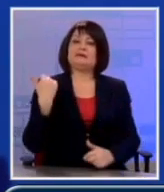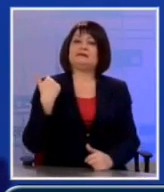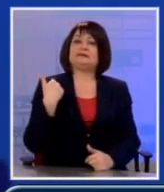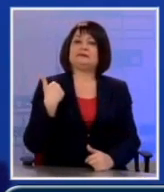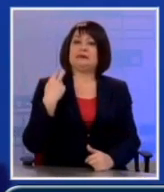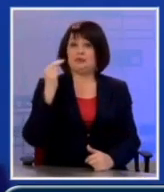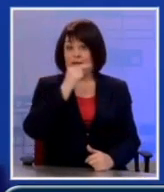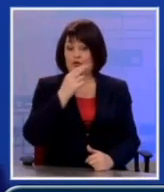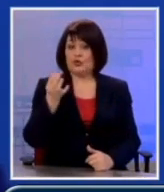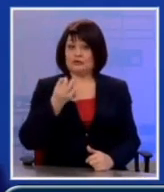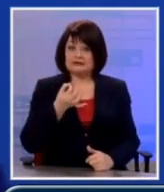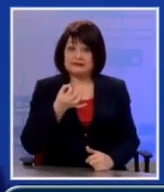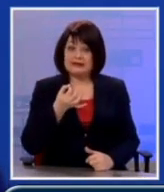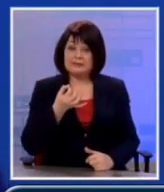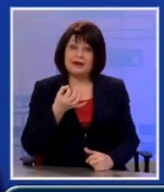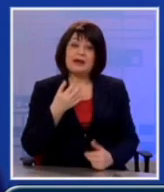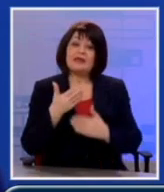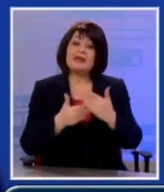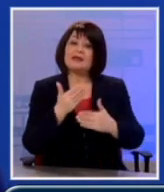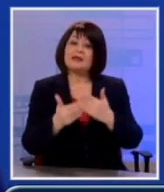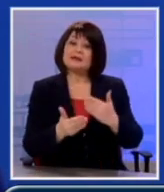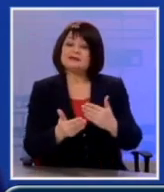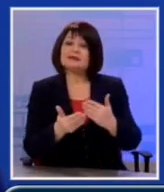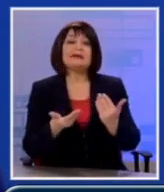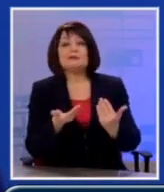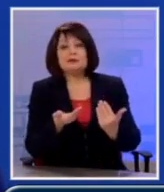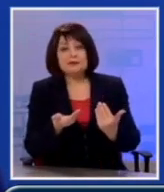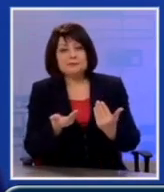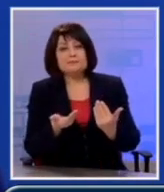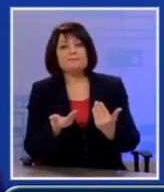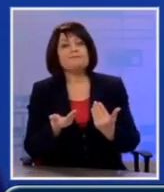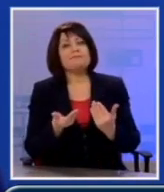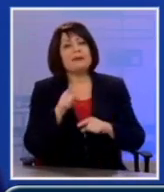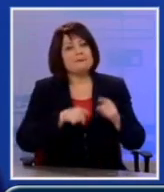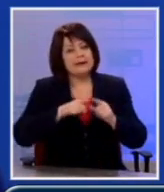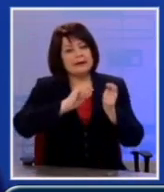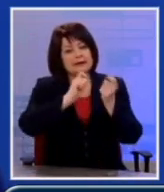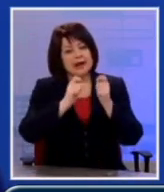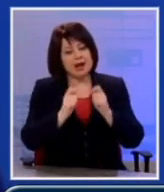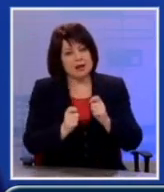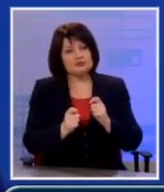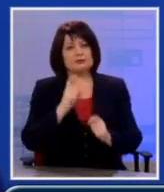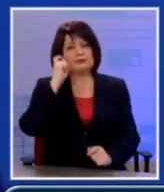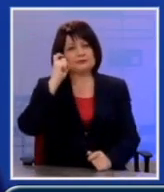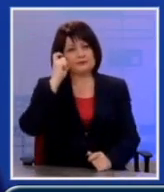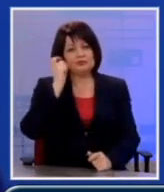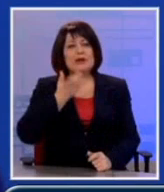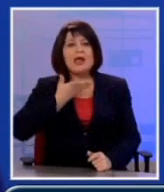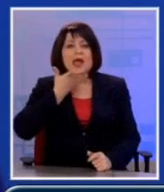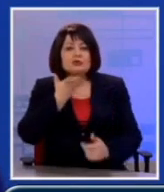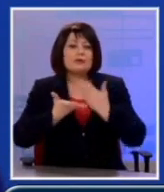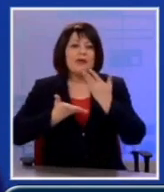του Πρωθυπουργού, να μπούμε σε μία διαδικασία να αναθεωρήσουμε και να αναλογιστούμε τις δαπάνες